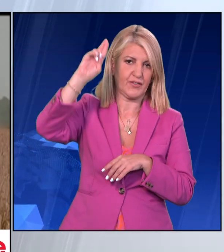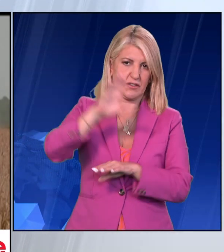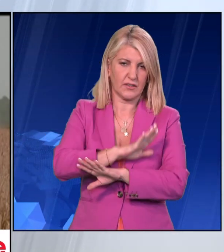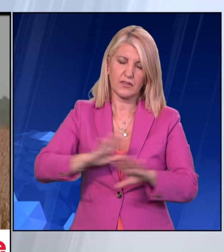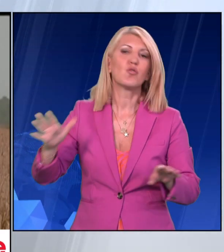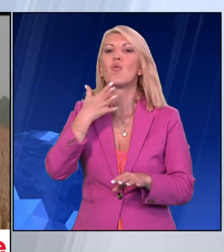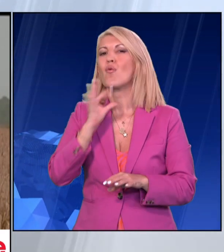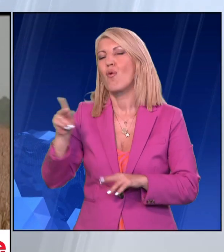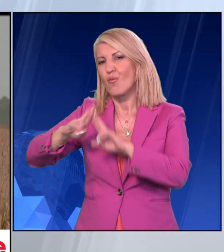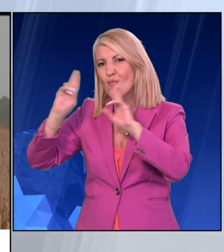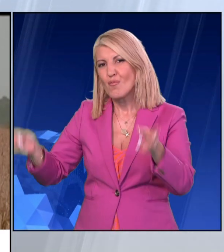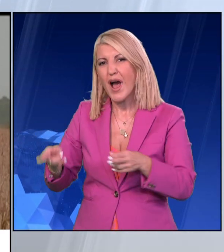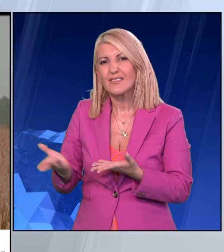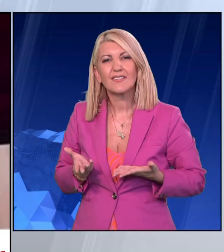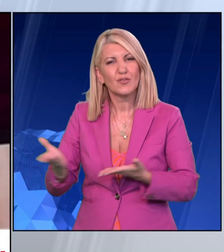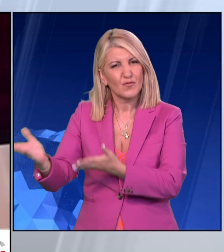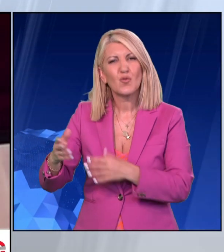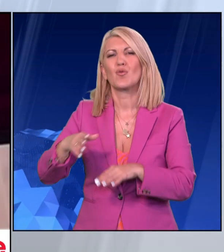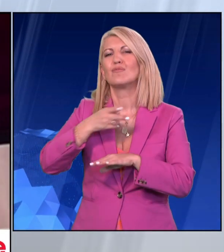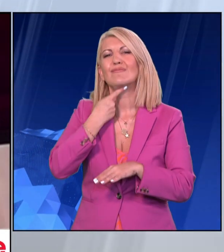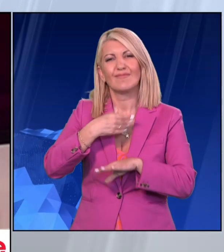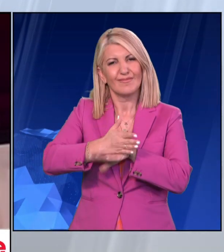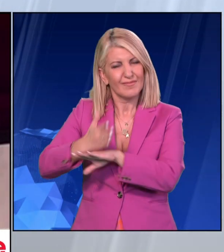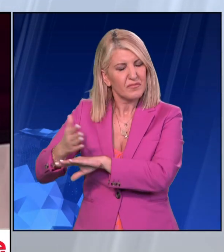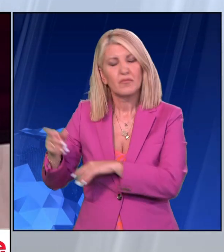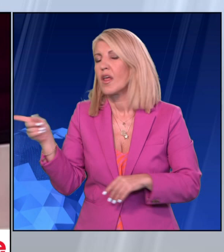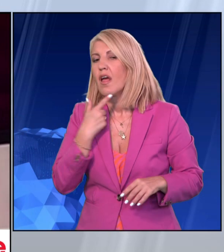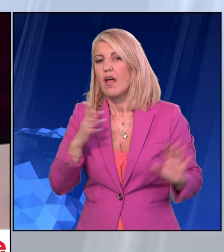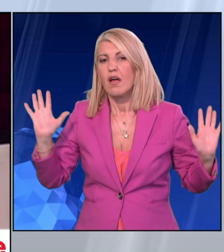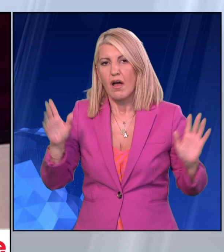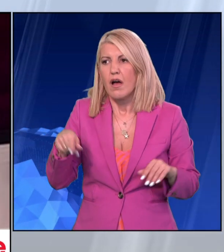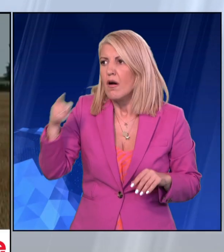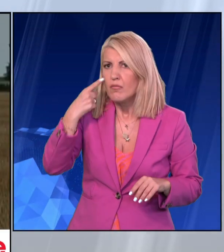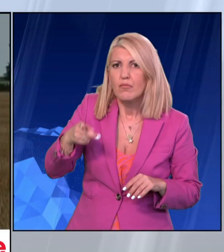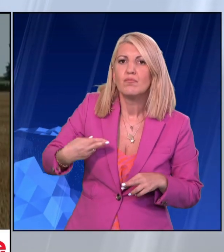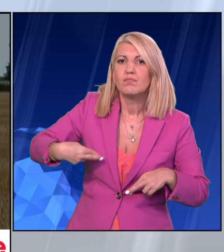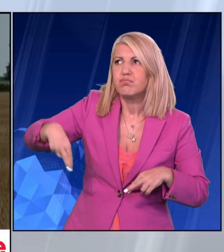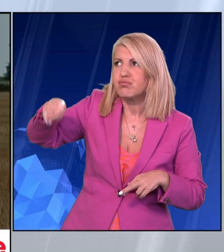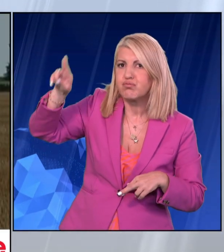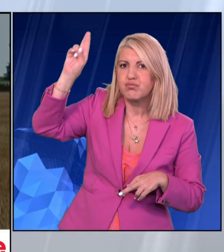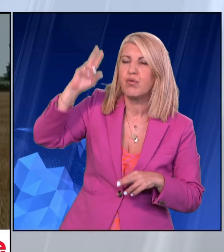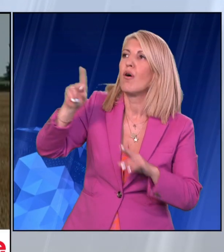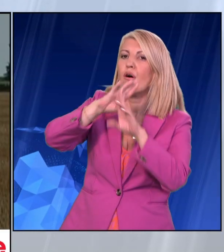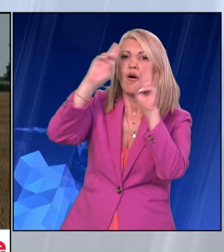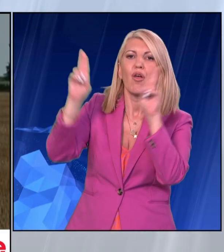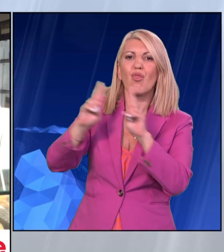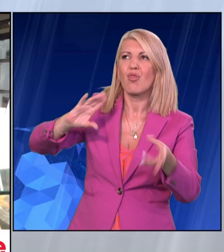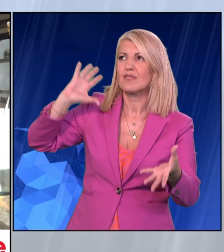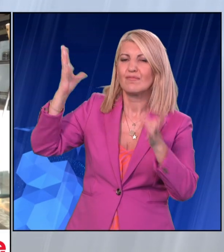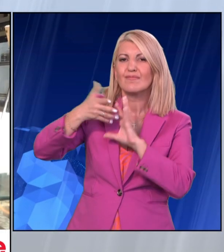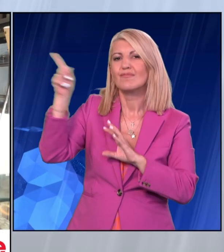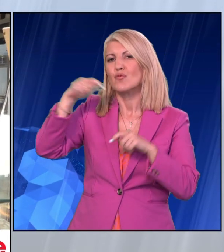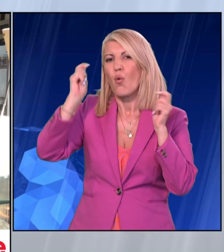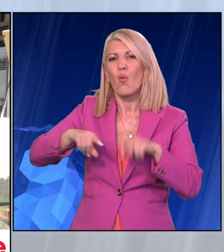αρτοποιοί, ήδη οι βιομηχανίες έχουν αυξήσει τα άλευρα κατά 7-10% λόγω της αύξησης των σιτηρών διεθνώς και των εξελίξεων στην Ουκρανία.